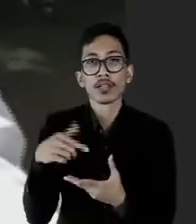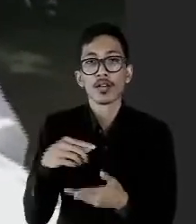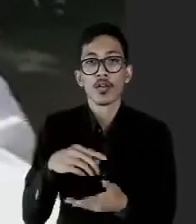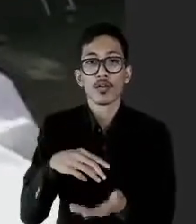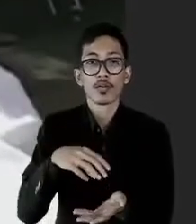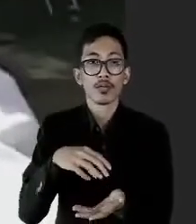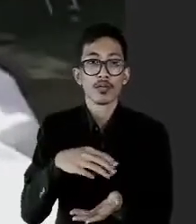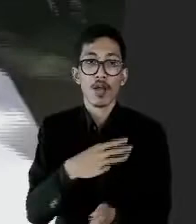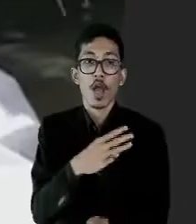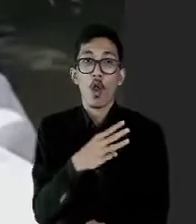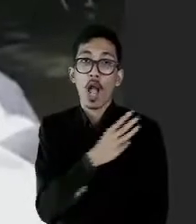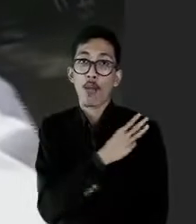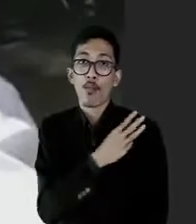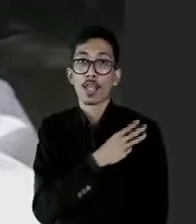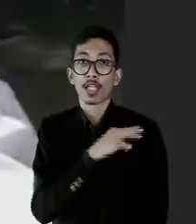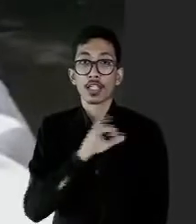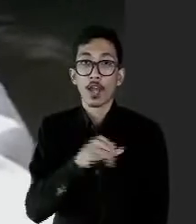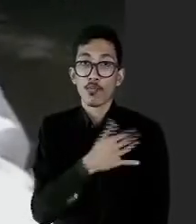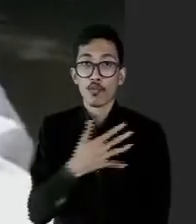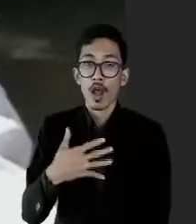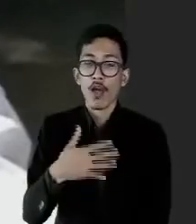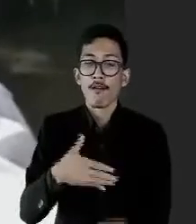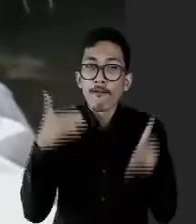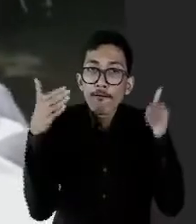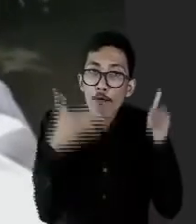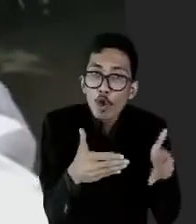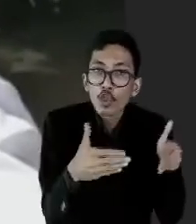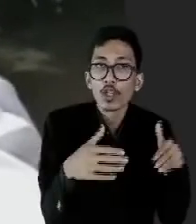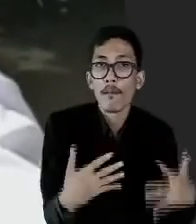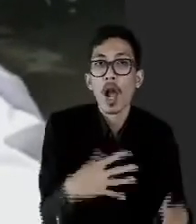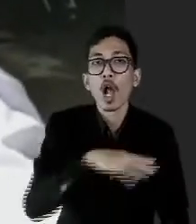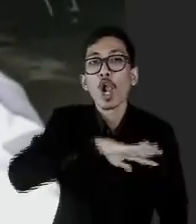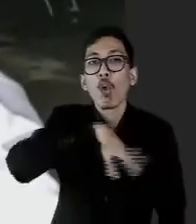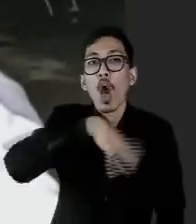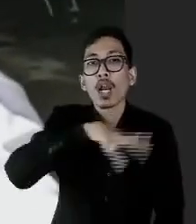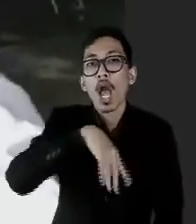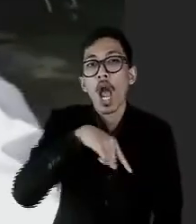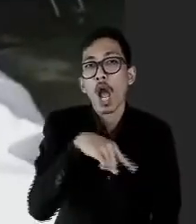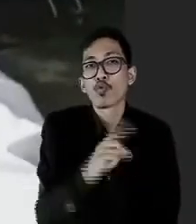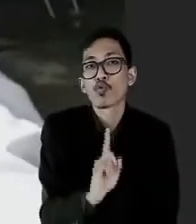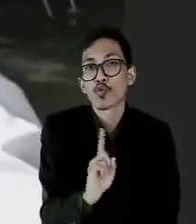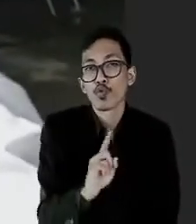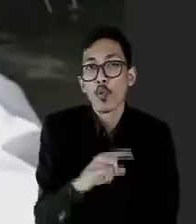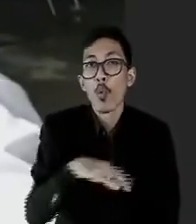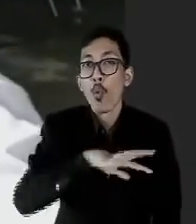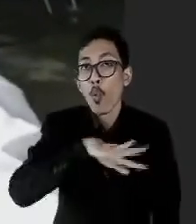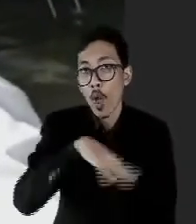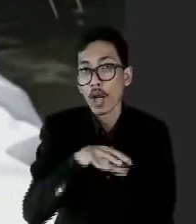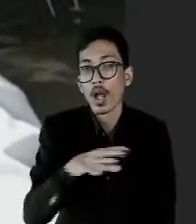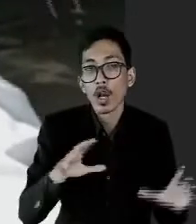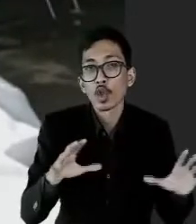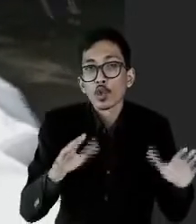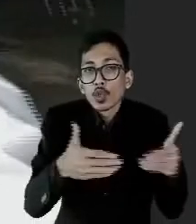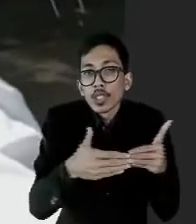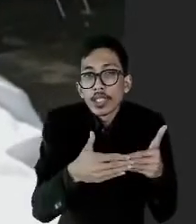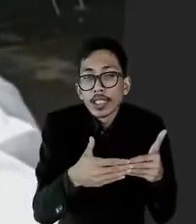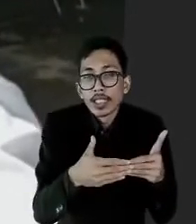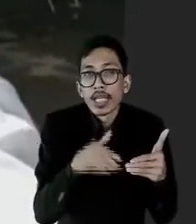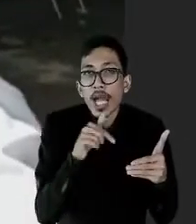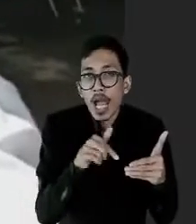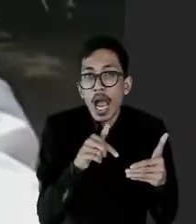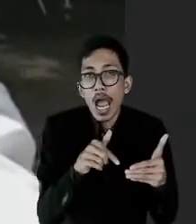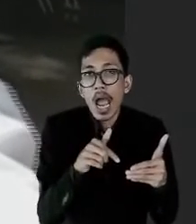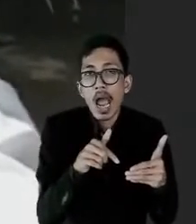adalah keluarga gitu ya Pak, ya. Karena fokus utamanya bagaimana kita bisa melindungi warga dari